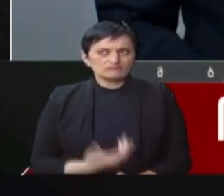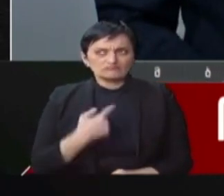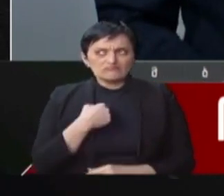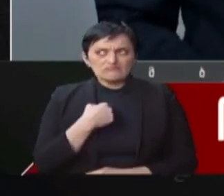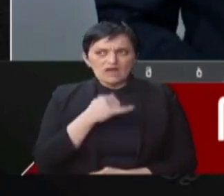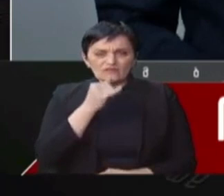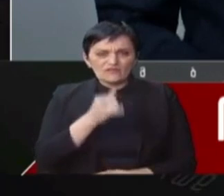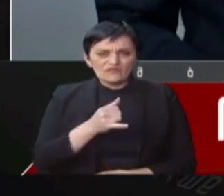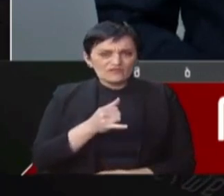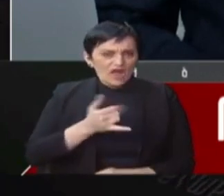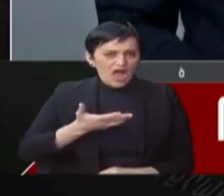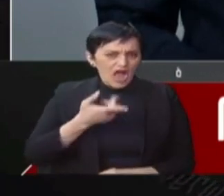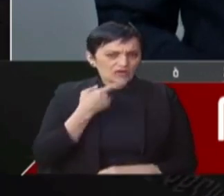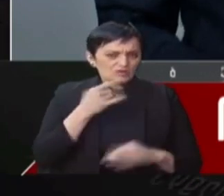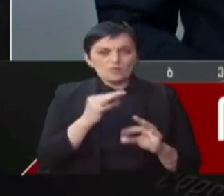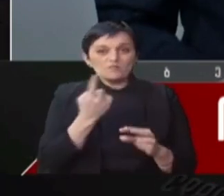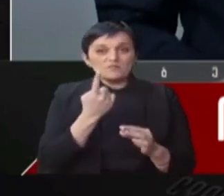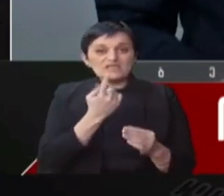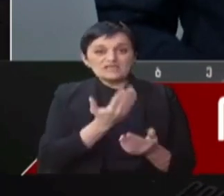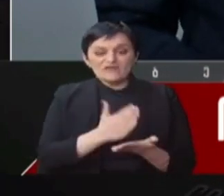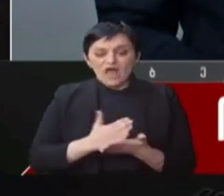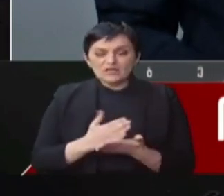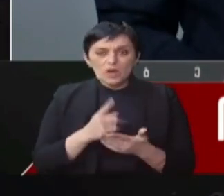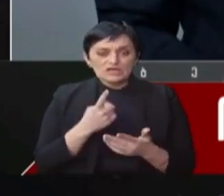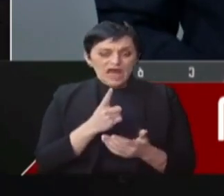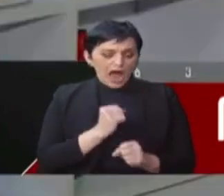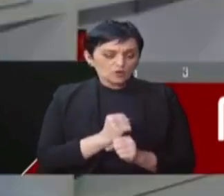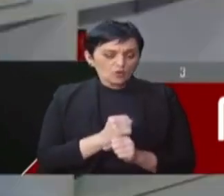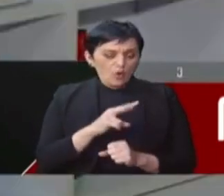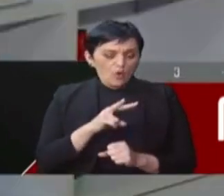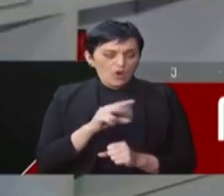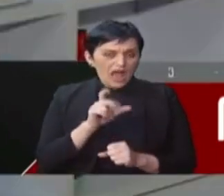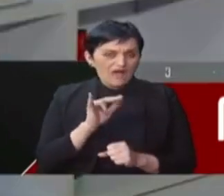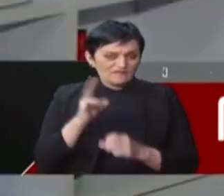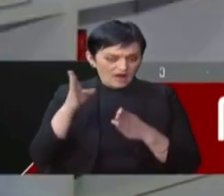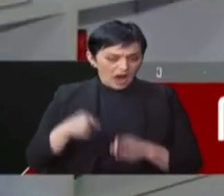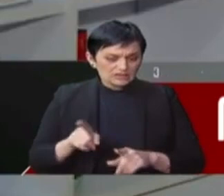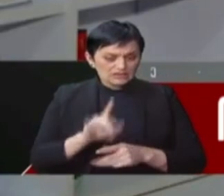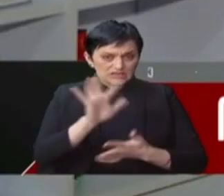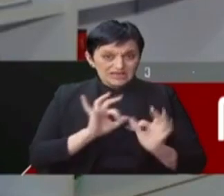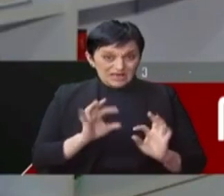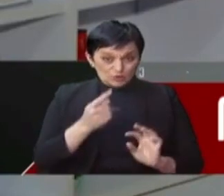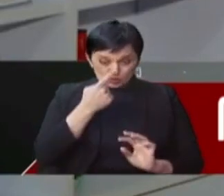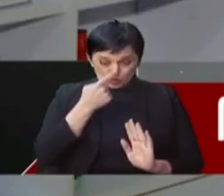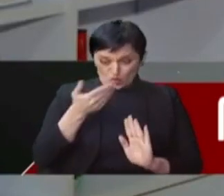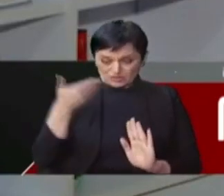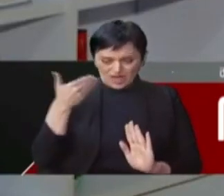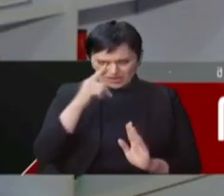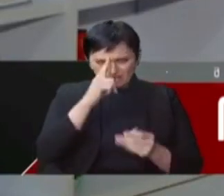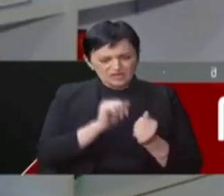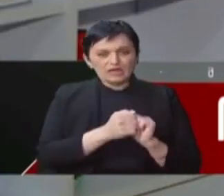მე ვერ მოგახსენებთ პირველ ნაწილში, რატო აკეთებს მაგალითად ლევანი ასეთ განცხადებას მაშინ, როდესაც ცოტა ხნის წინ გახსოვთ